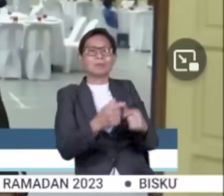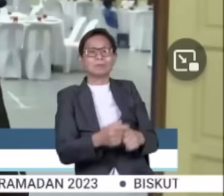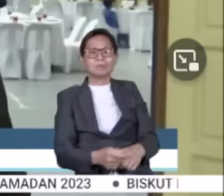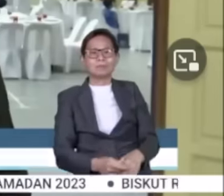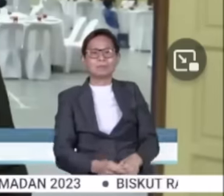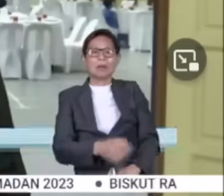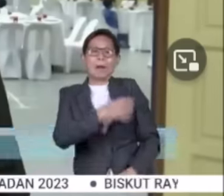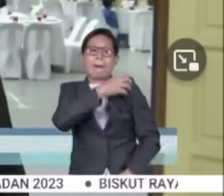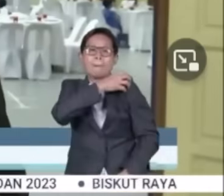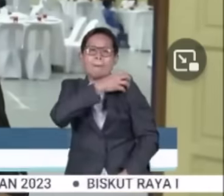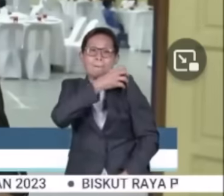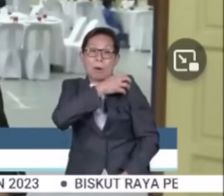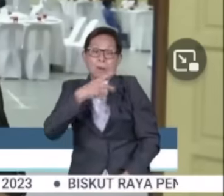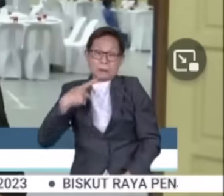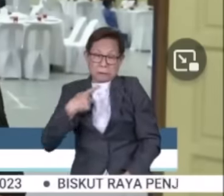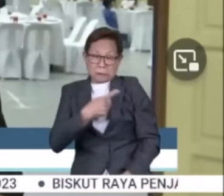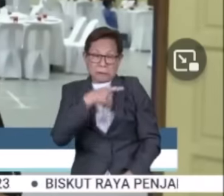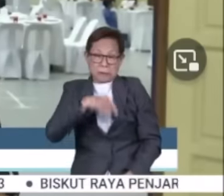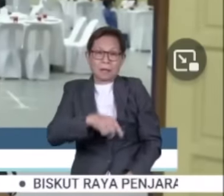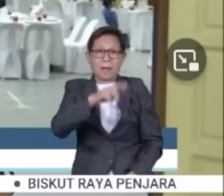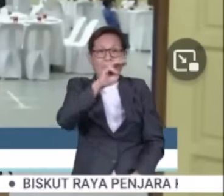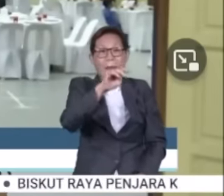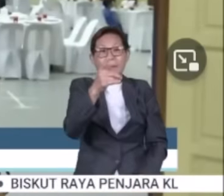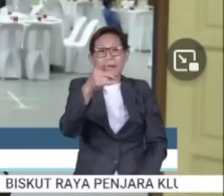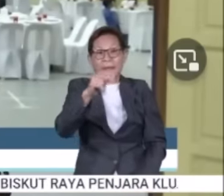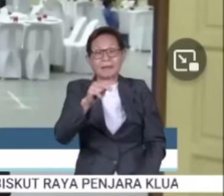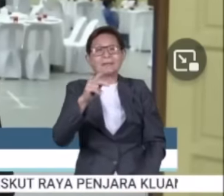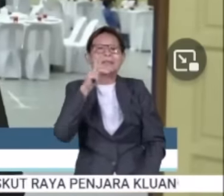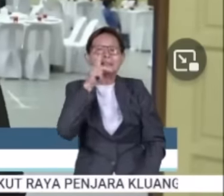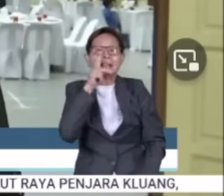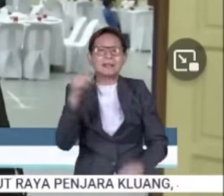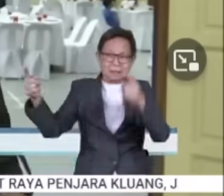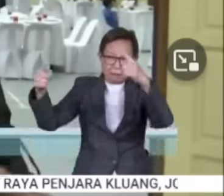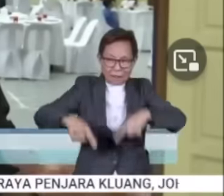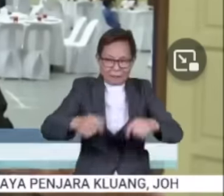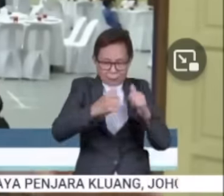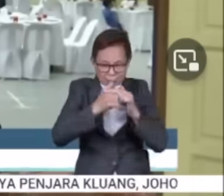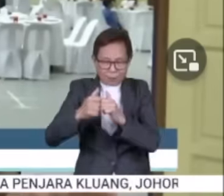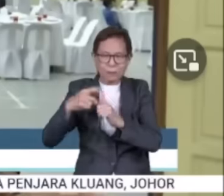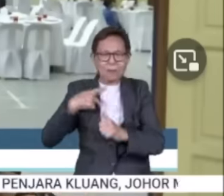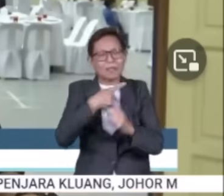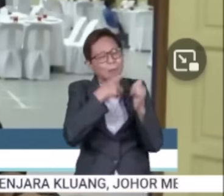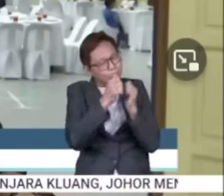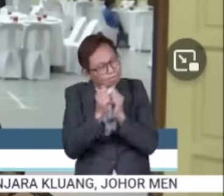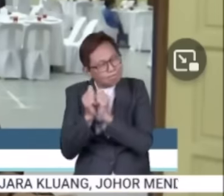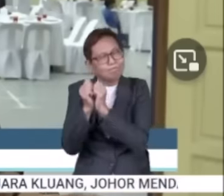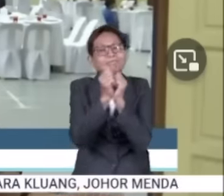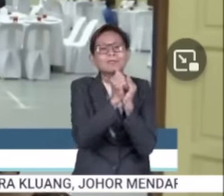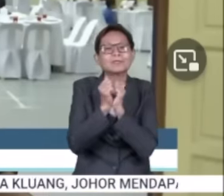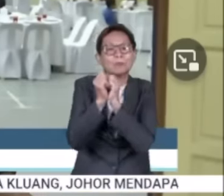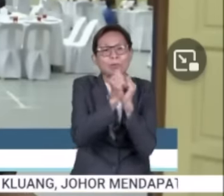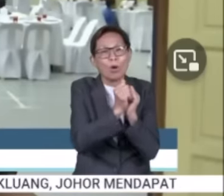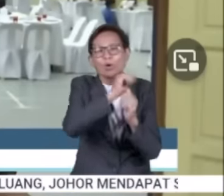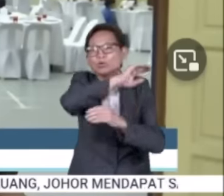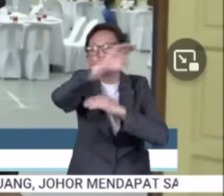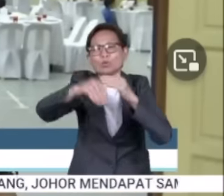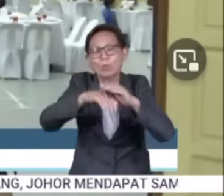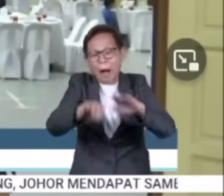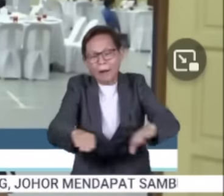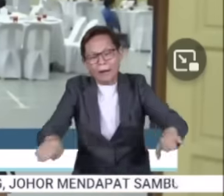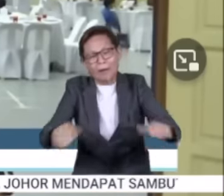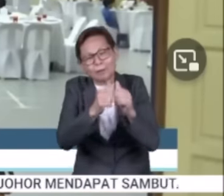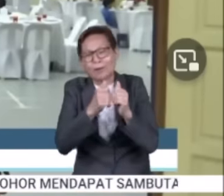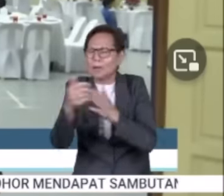Even pegawai-pegawai kita sendiri, pegawai MKN Kedah sendiri yang turun bersama-sama, kita bersama-sama dengan semua anak-anak